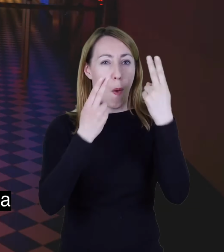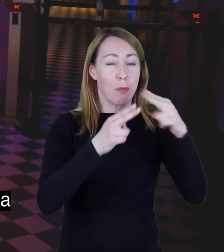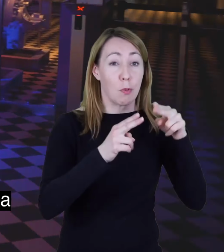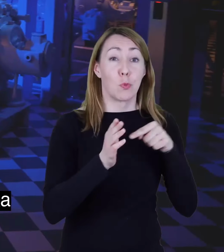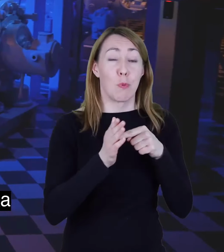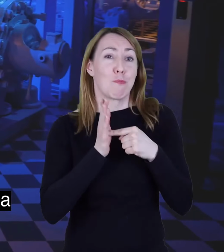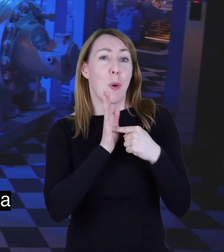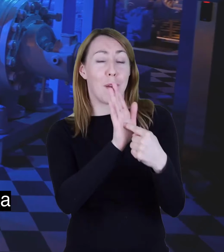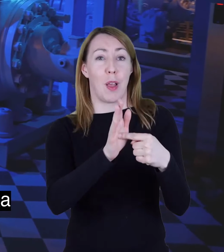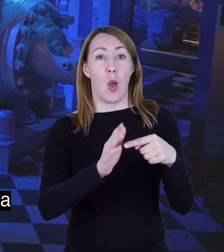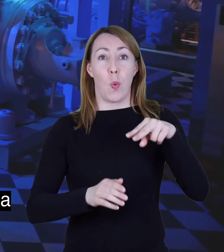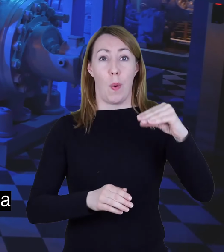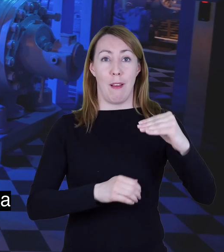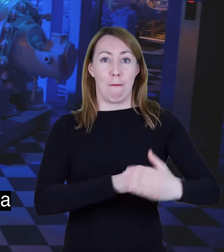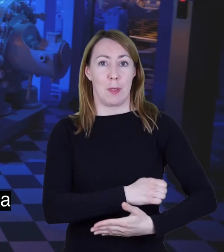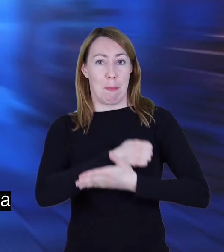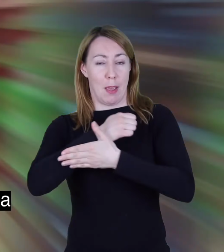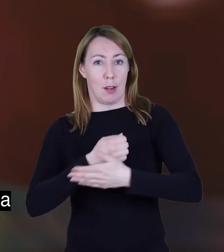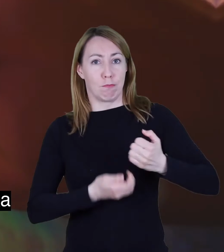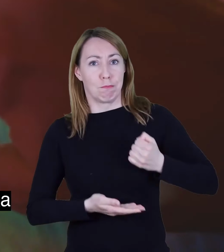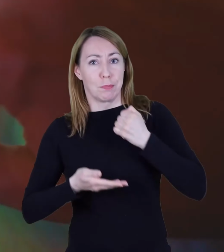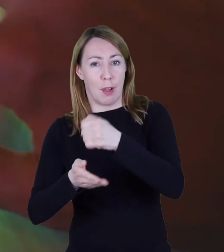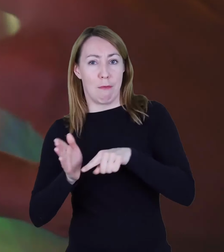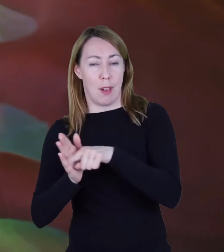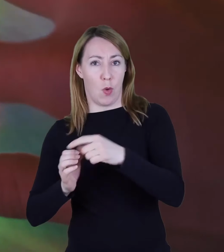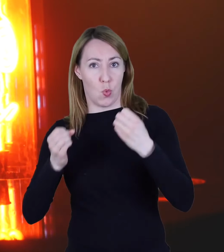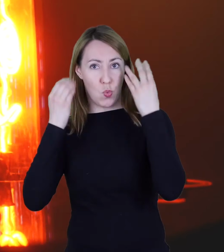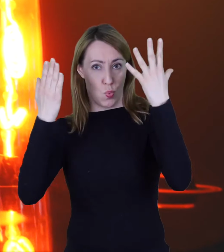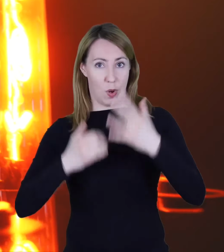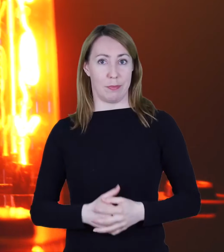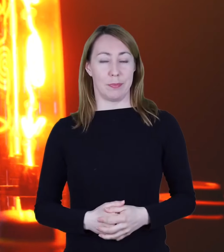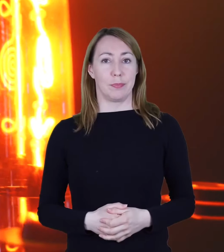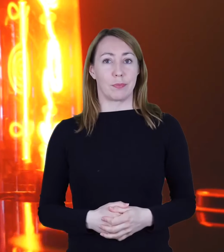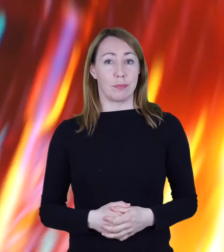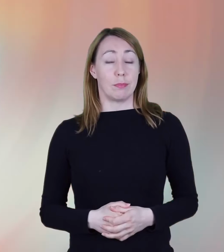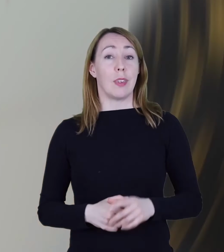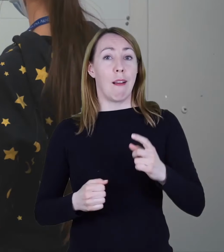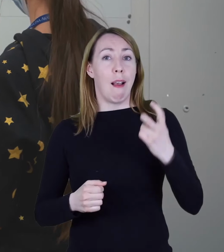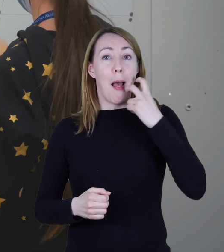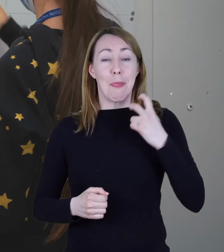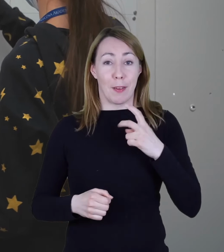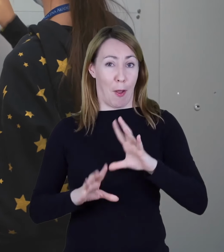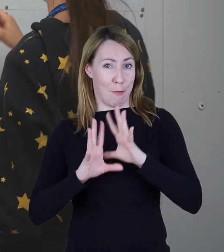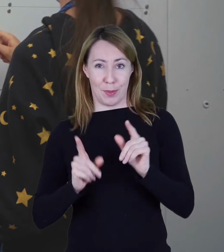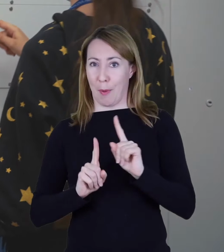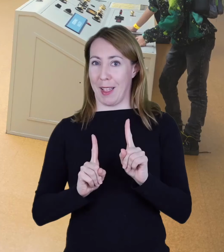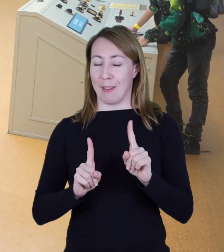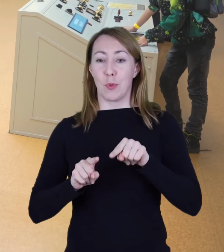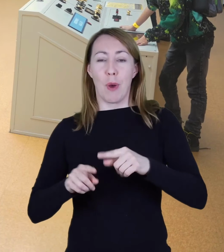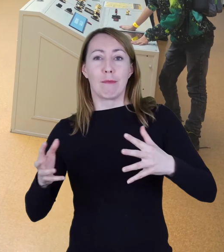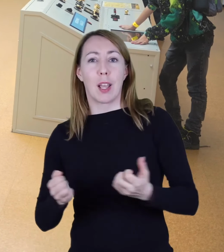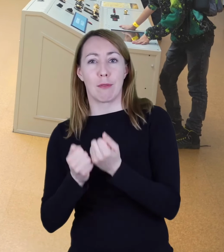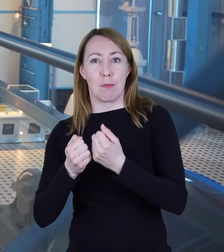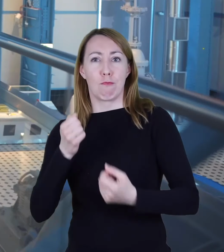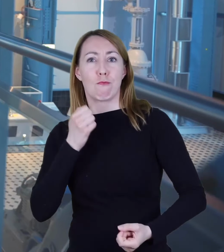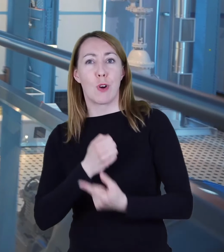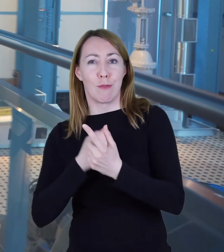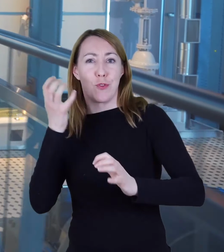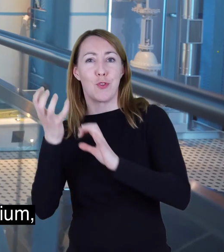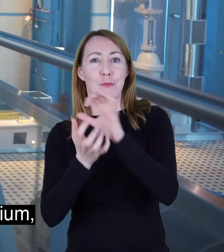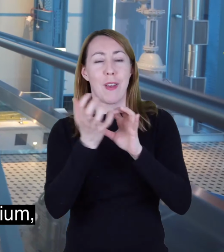jak Unia Europejska wspiera inwestycje z obszaru kultury. Ale energia to nie wszystko. Odkryjesz tu